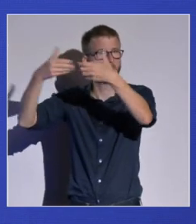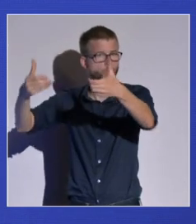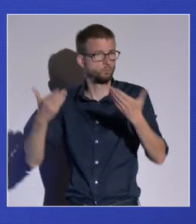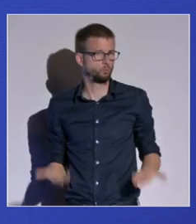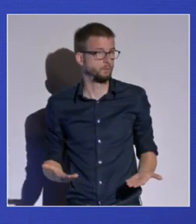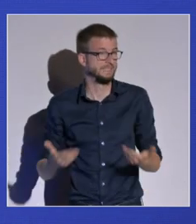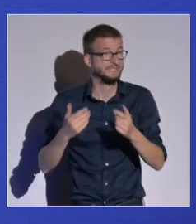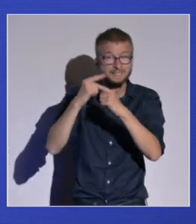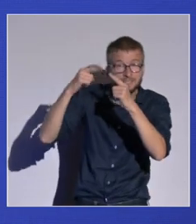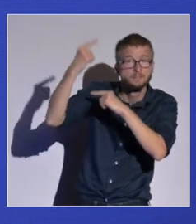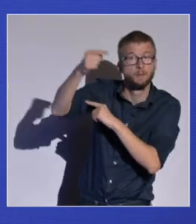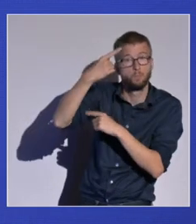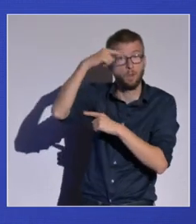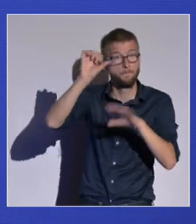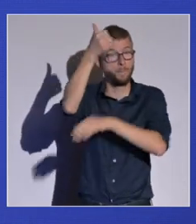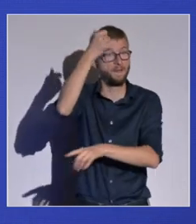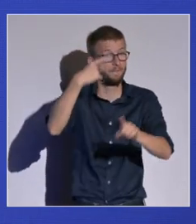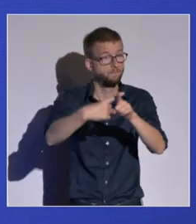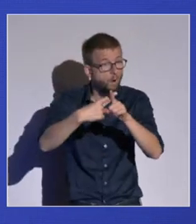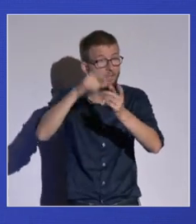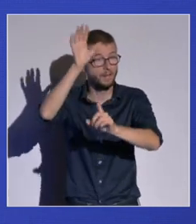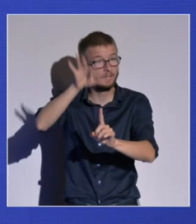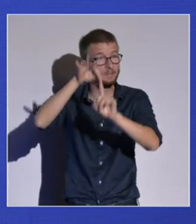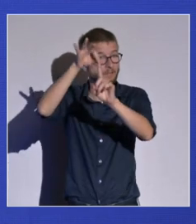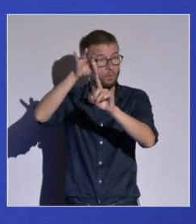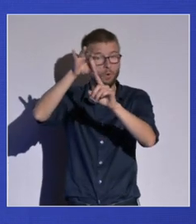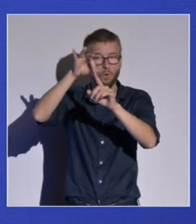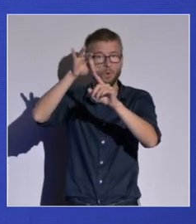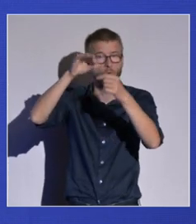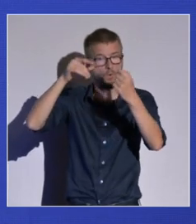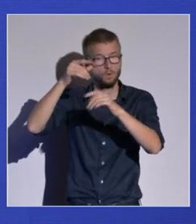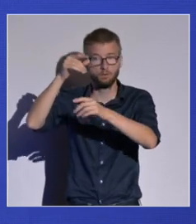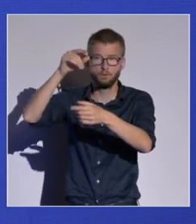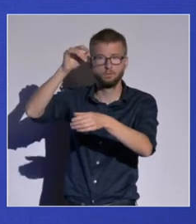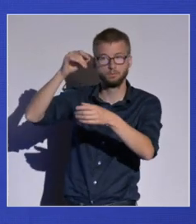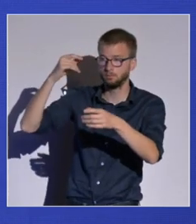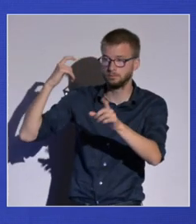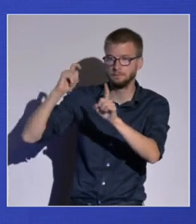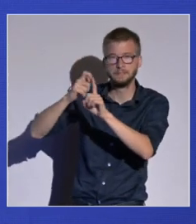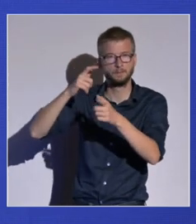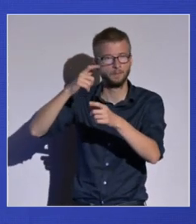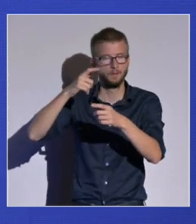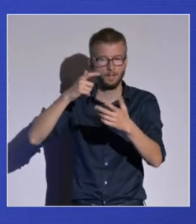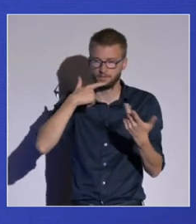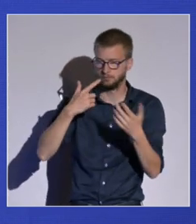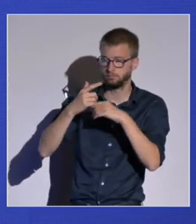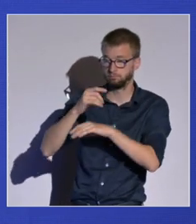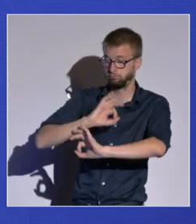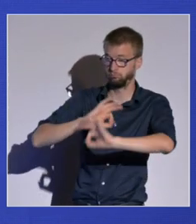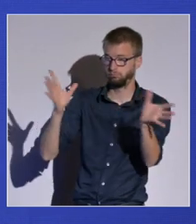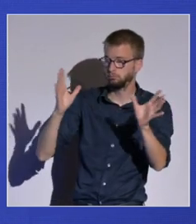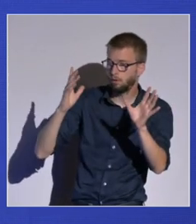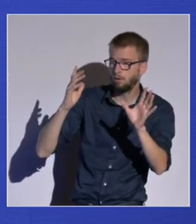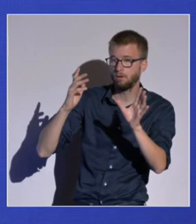la première fois de notre histoire électorale sans aucun complexe devant des attaques.